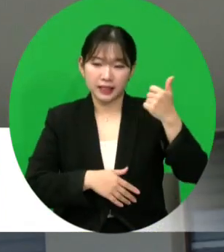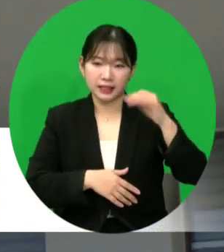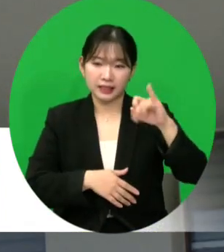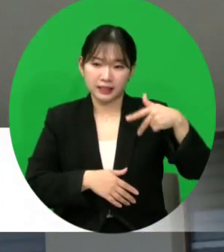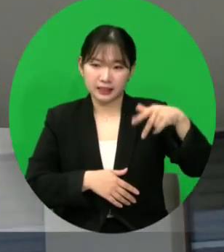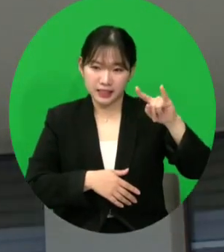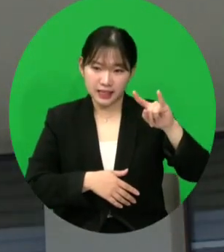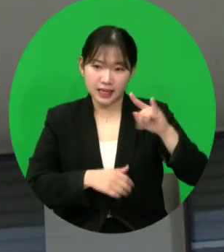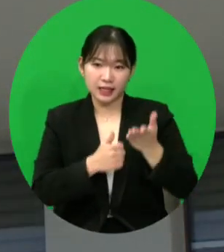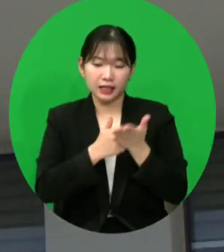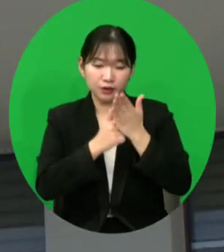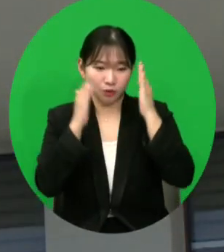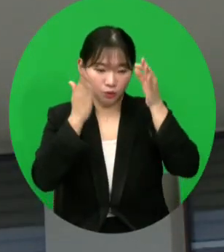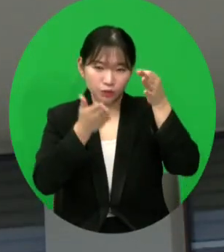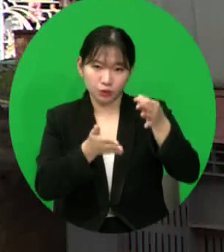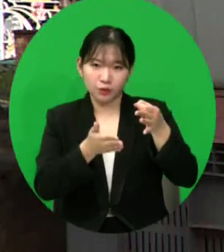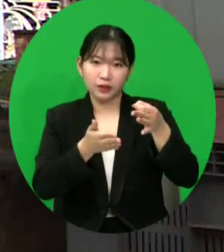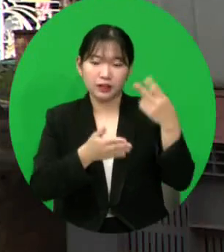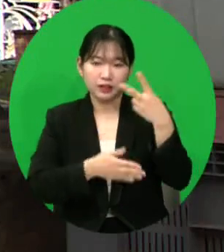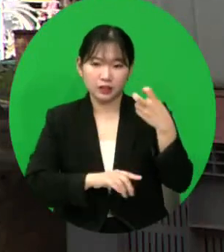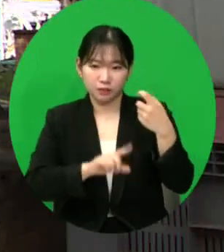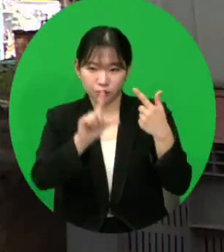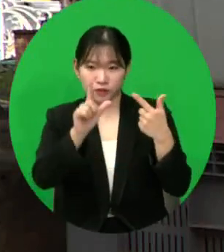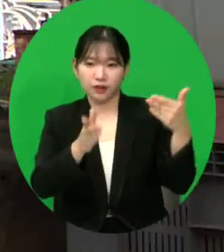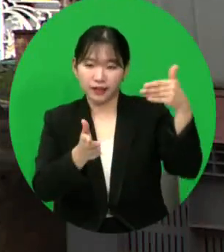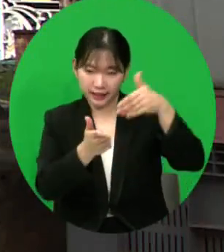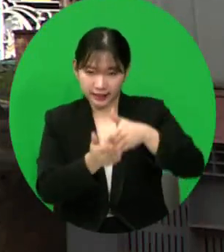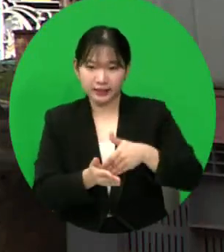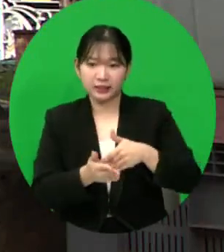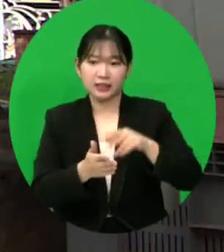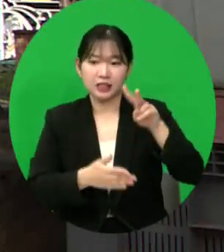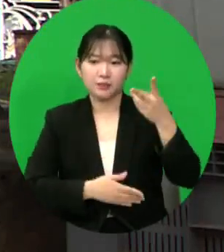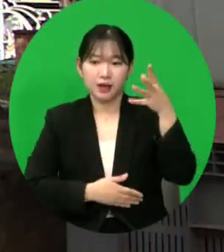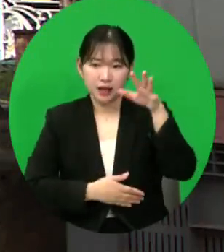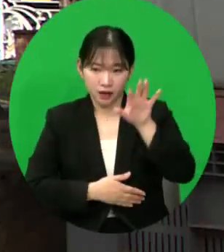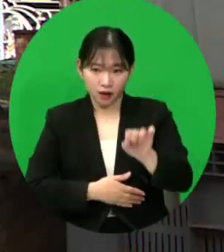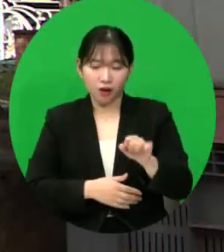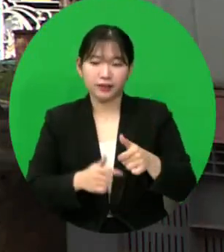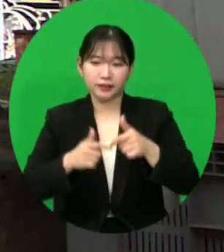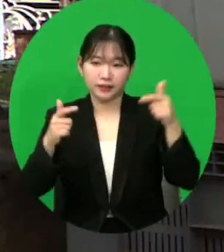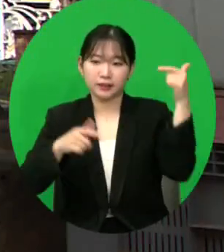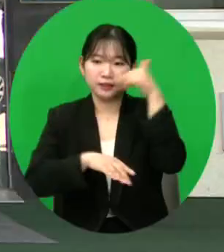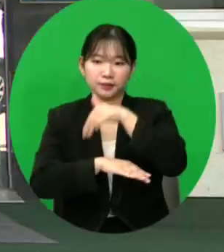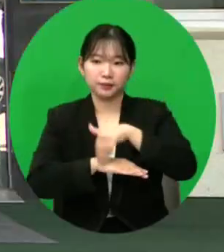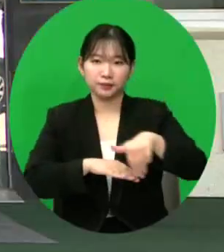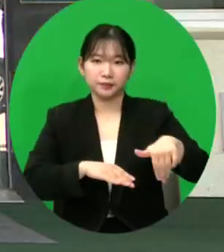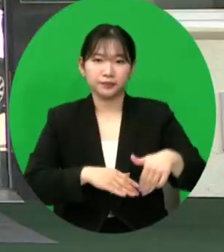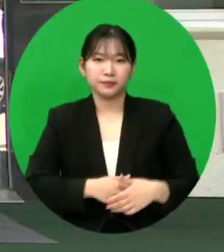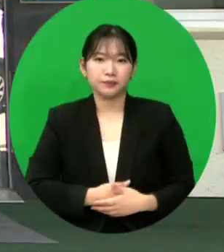인재육성 장학 기금을 2026년까지 200억원까지 늘려나갈 개벽입니다